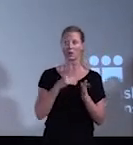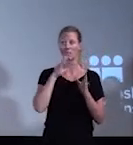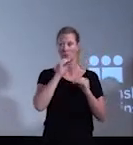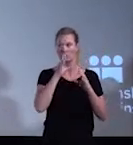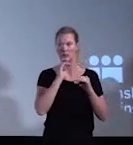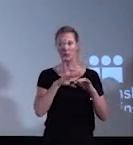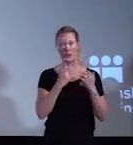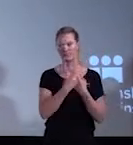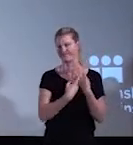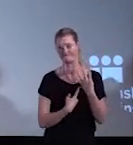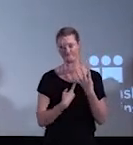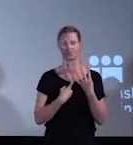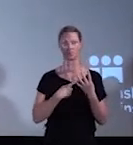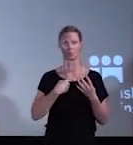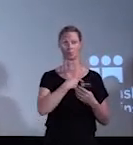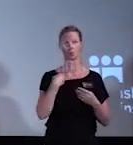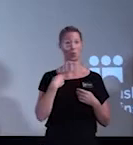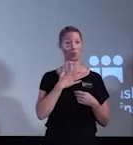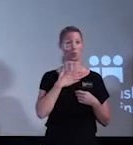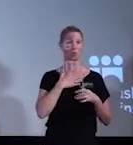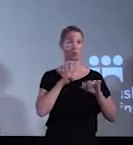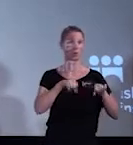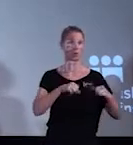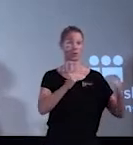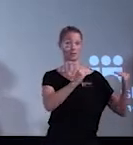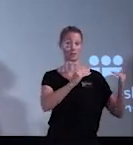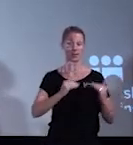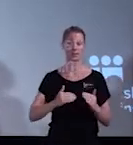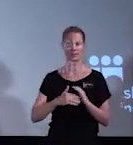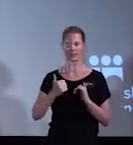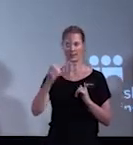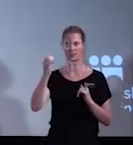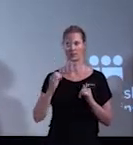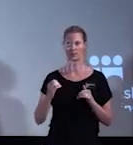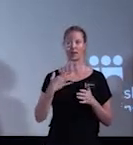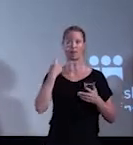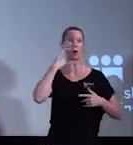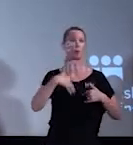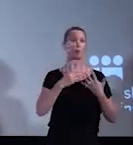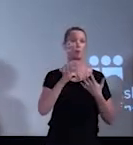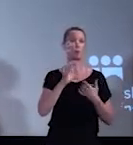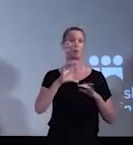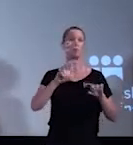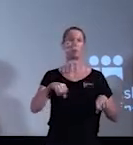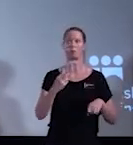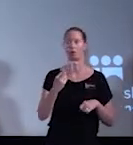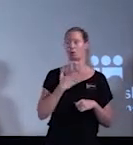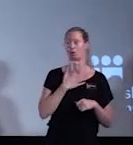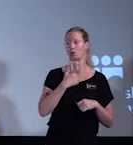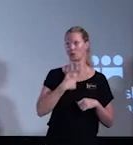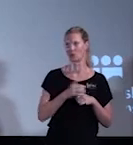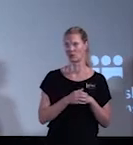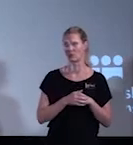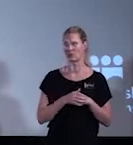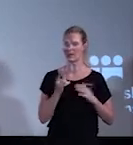musik och allt vad det är för någonting, som jag också tycker borde sänkas till 6%, för det är vad kulturmomsen borde vara. Det är